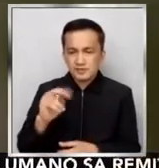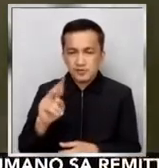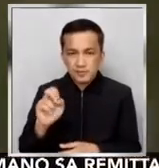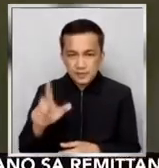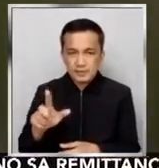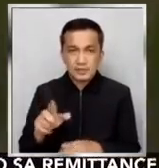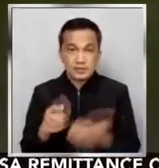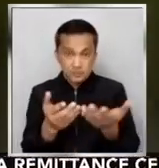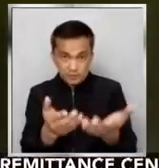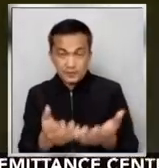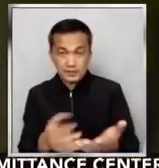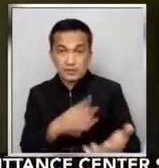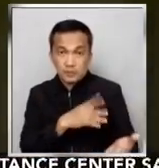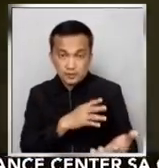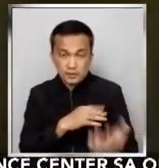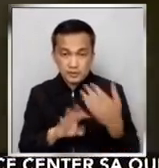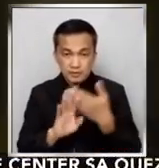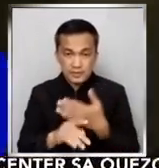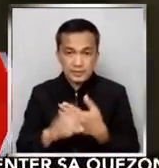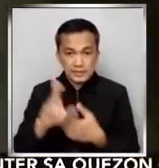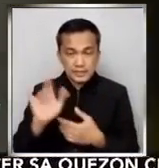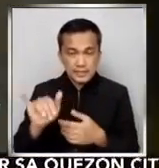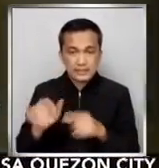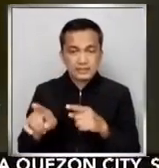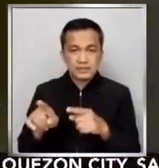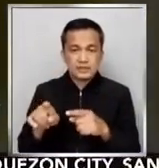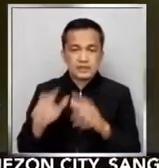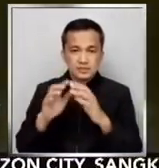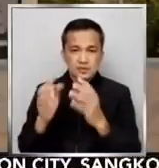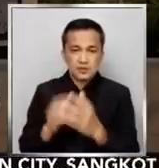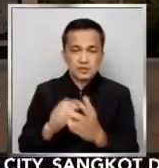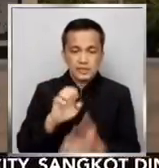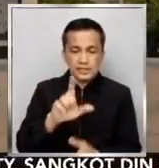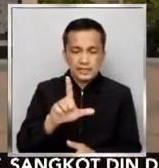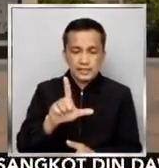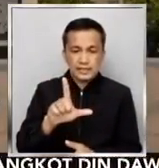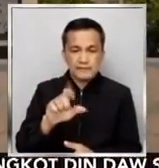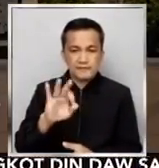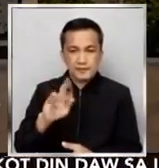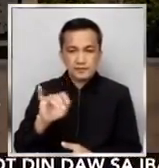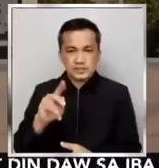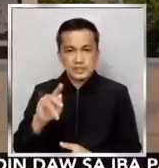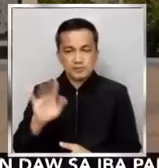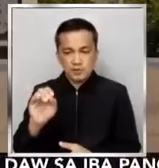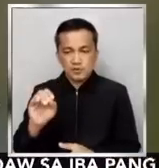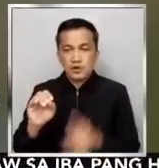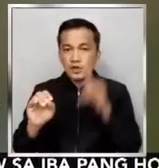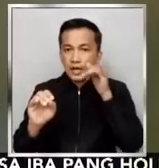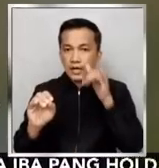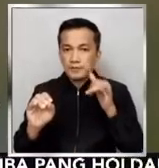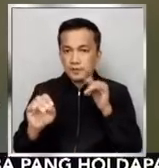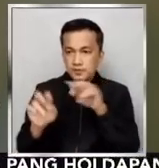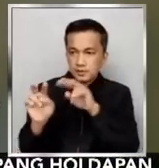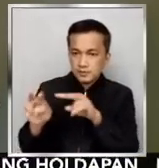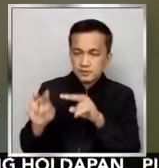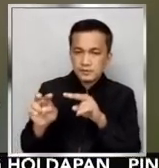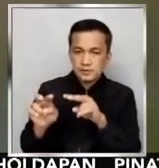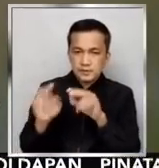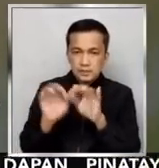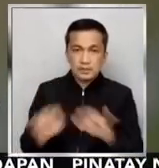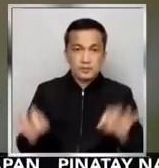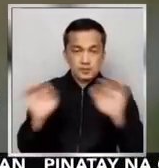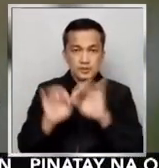kung makakabalik ba si Klay sa mundo ng El Filibusterismo, kagabi, napanood na ang isang importanteng